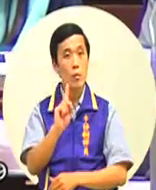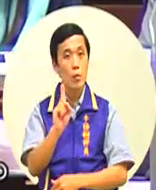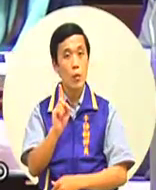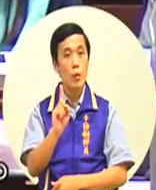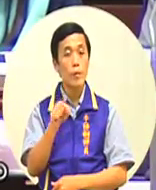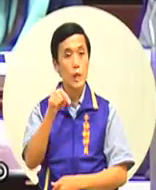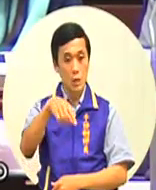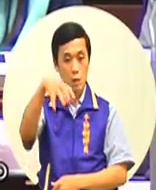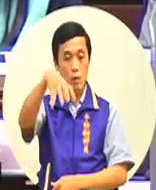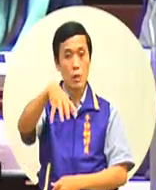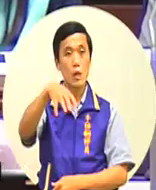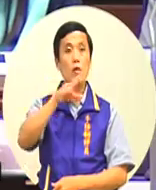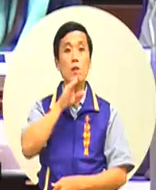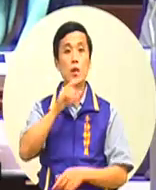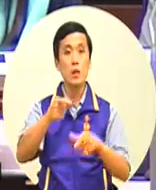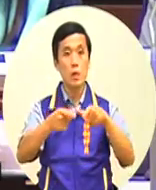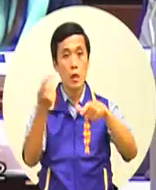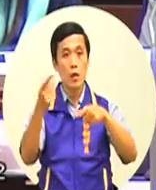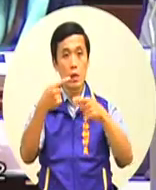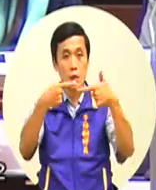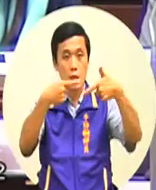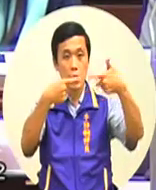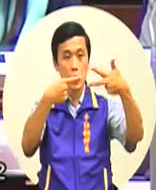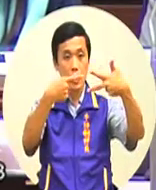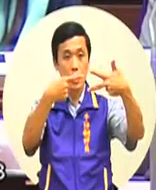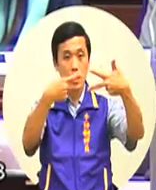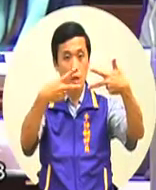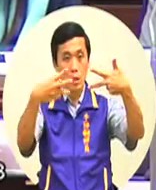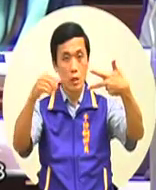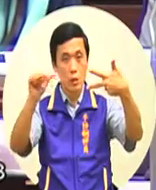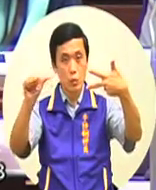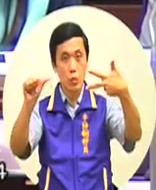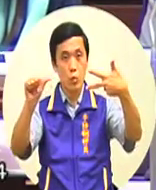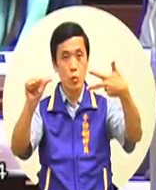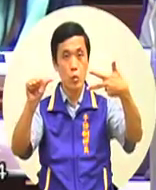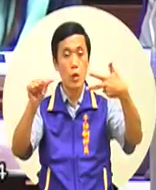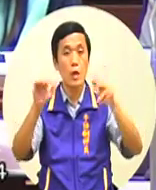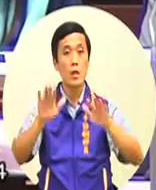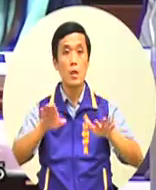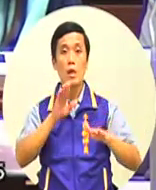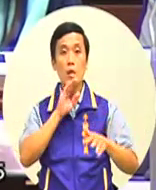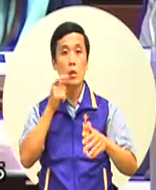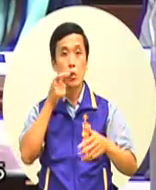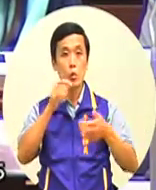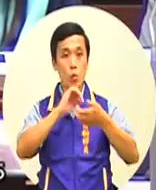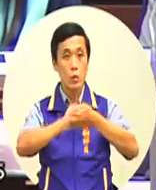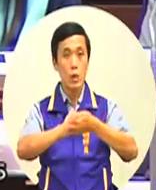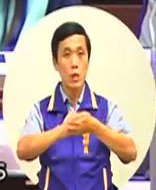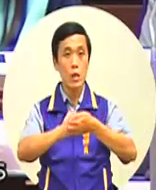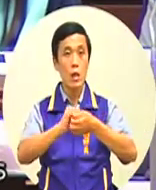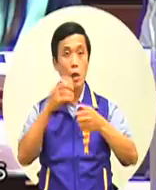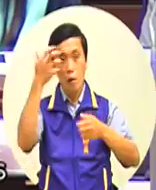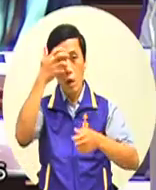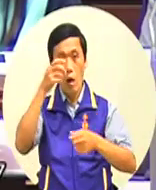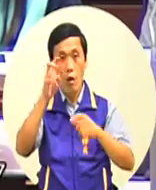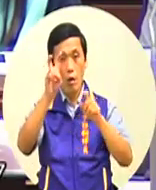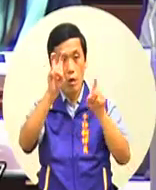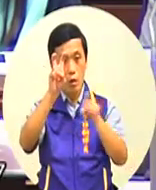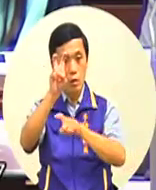这个地方是开放从礼拜一到礼拜五哦。那目前是固定差不多有20位长辈在这